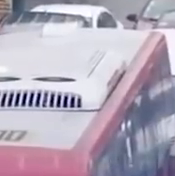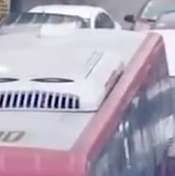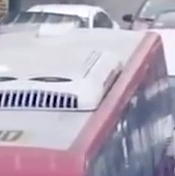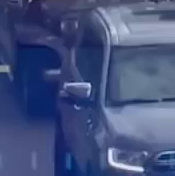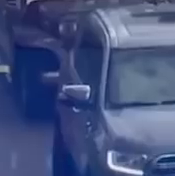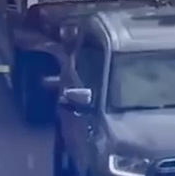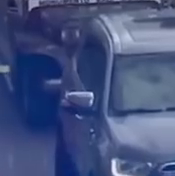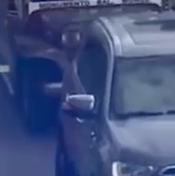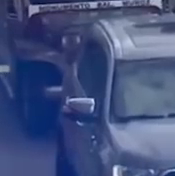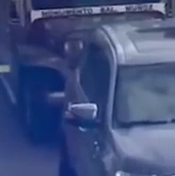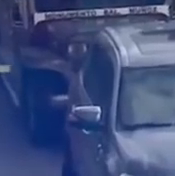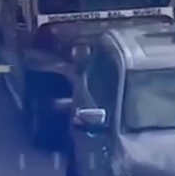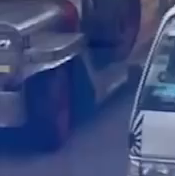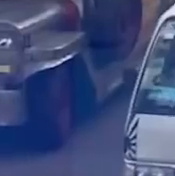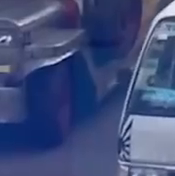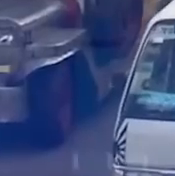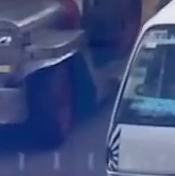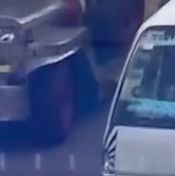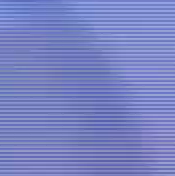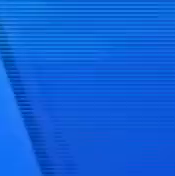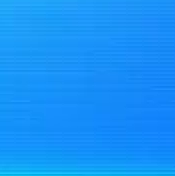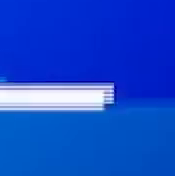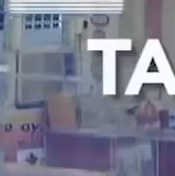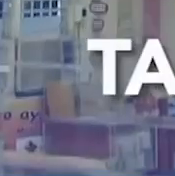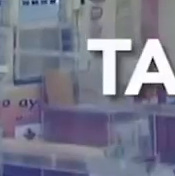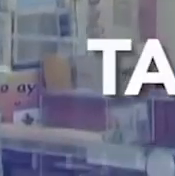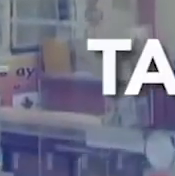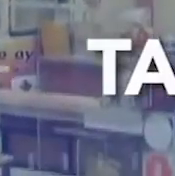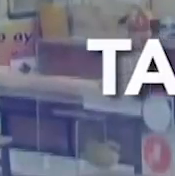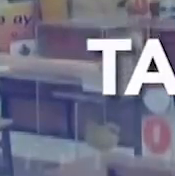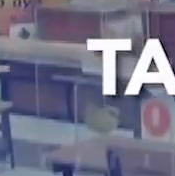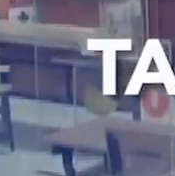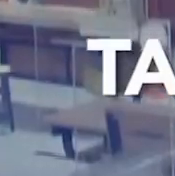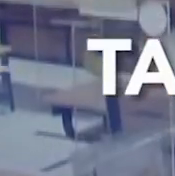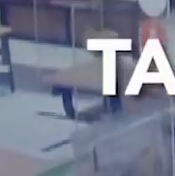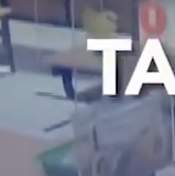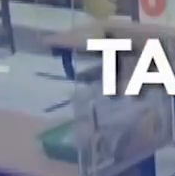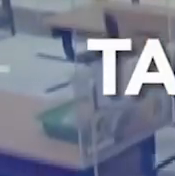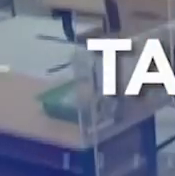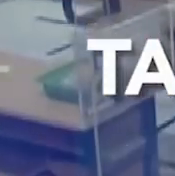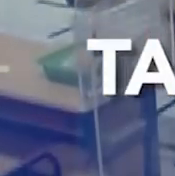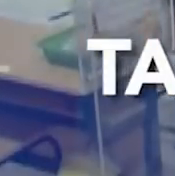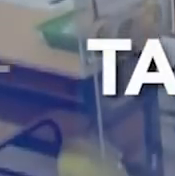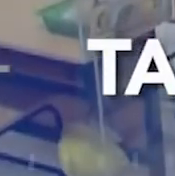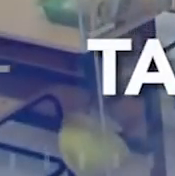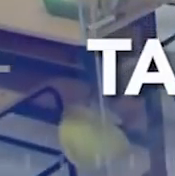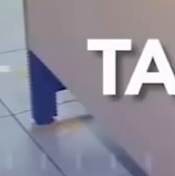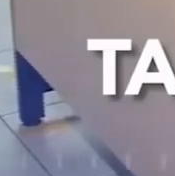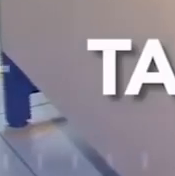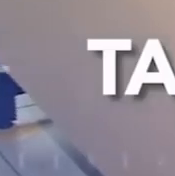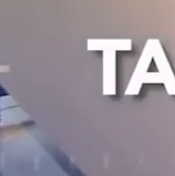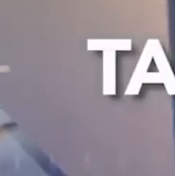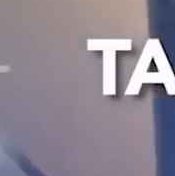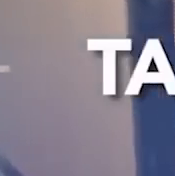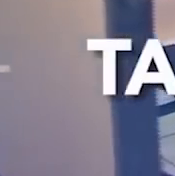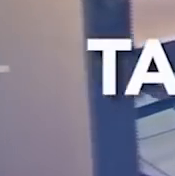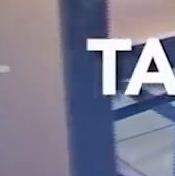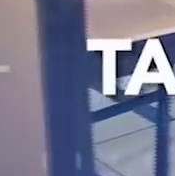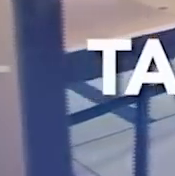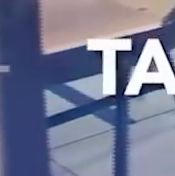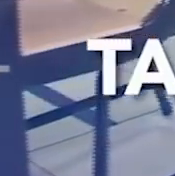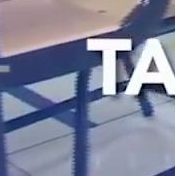ilang bus na biyaheng probinsya magbabalik na sa Cubao. Ilang private schools na pinilay ng COVID pandemic, umihiling